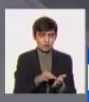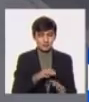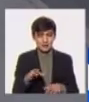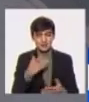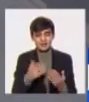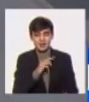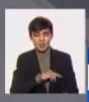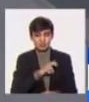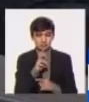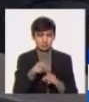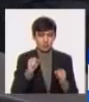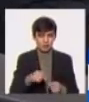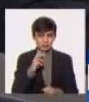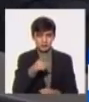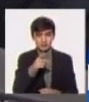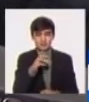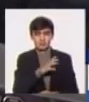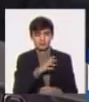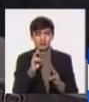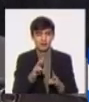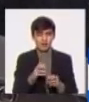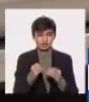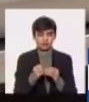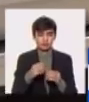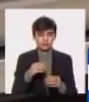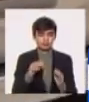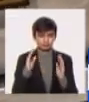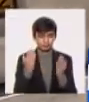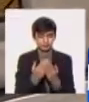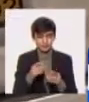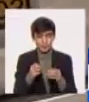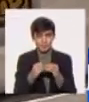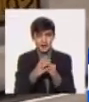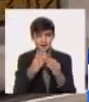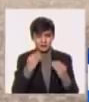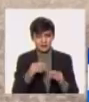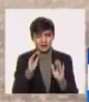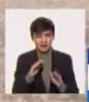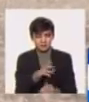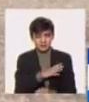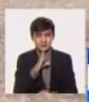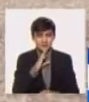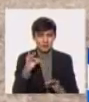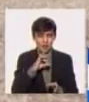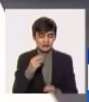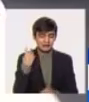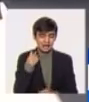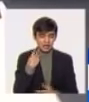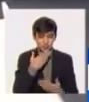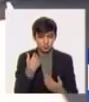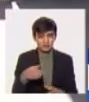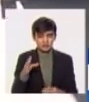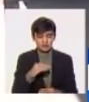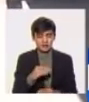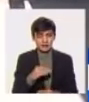работу. Бота – одна из тех, кто был вынужден находиться в 4 стенах 15 дней. Девушка уверена, это время прошло не зря.